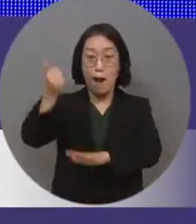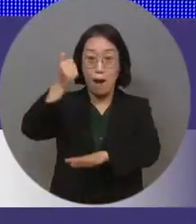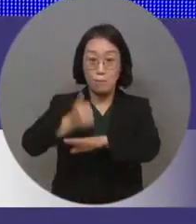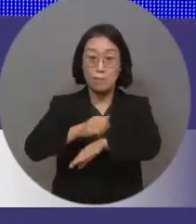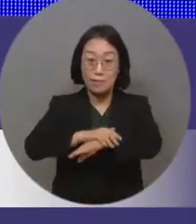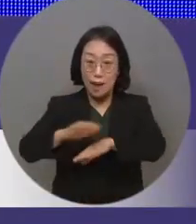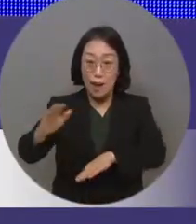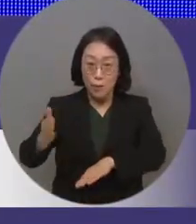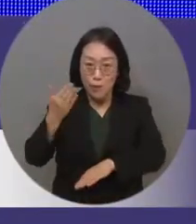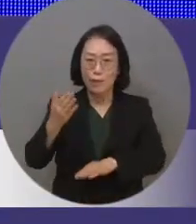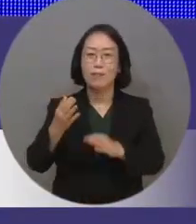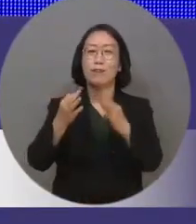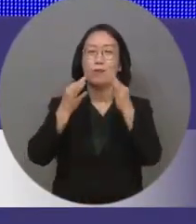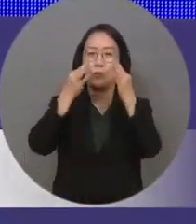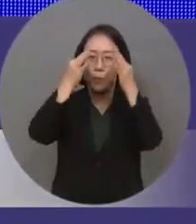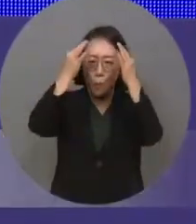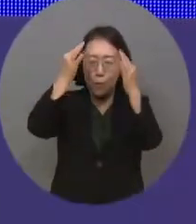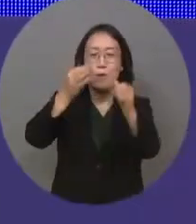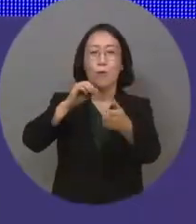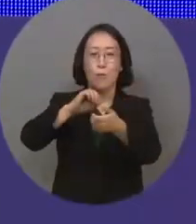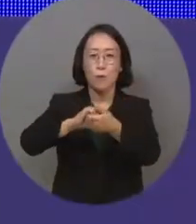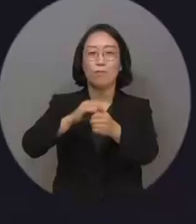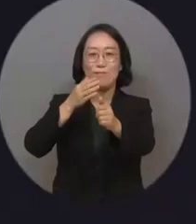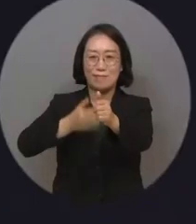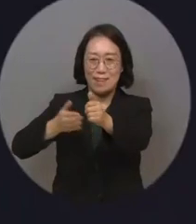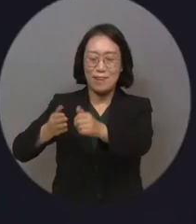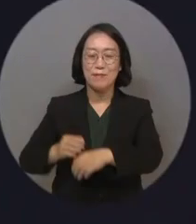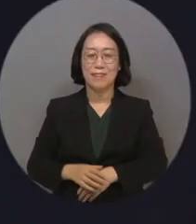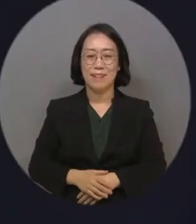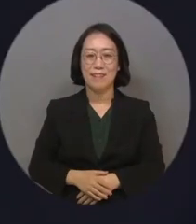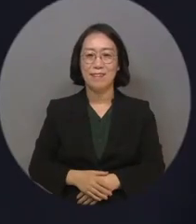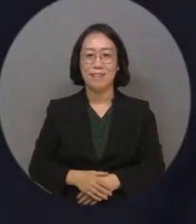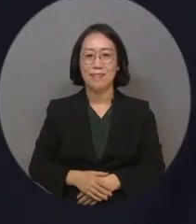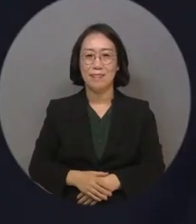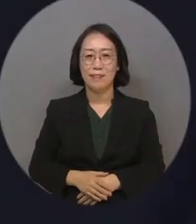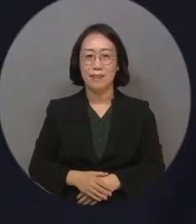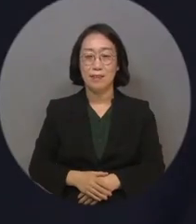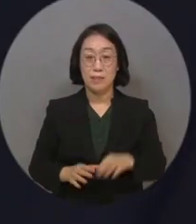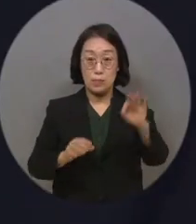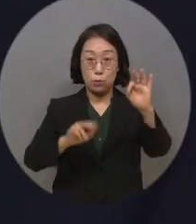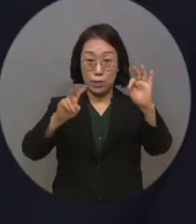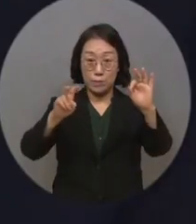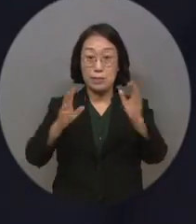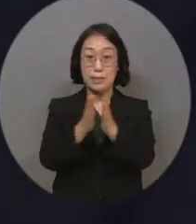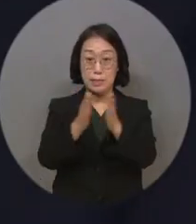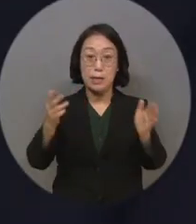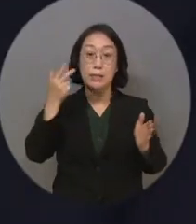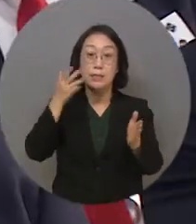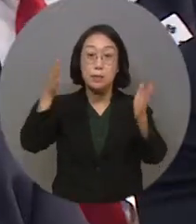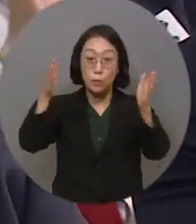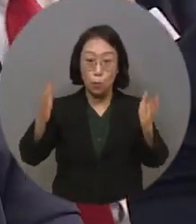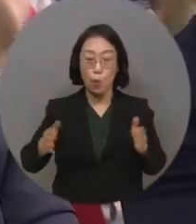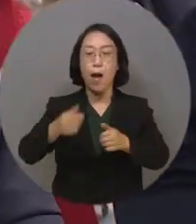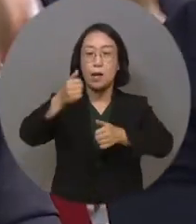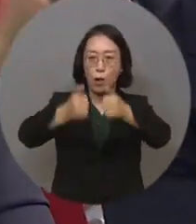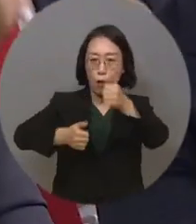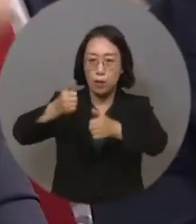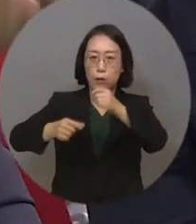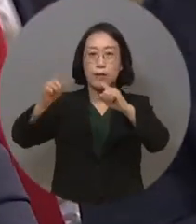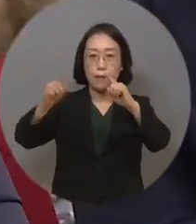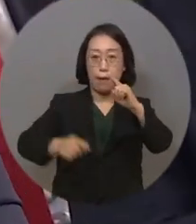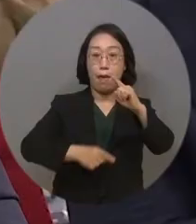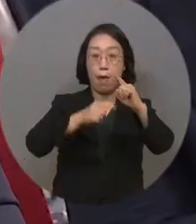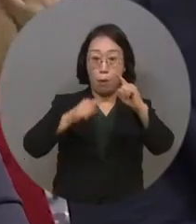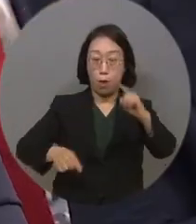있도록 최선을 다해 주시기 바랍니다. 22일 개막을 시작으로 7일간 치러지는 항저우 장애인